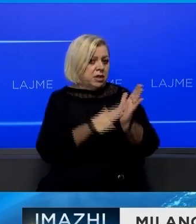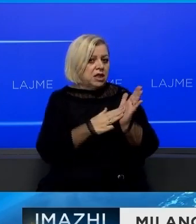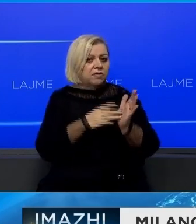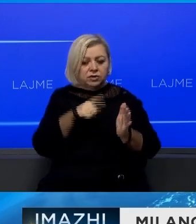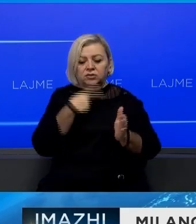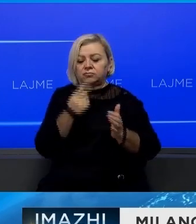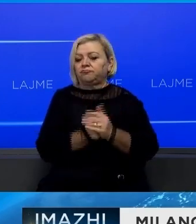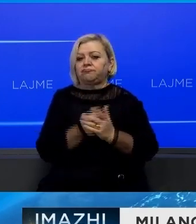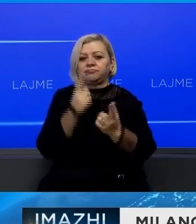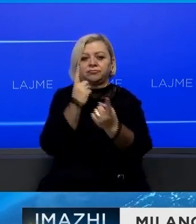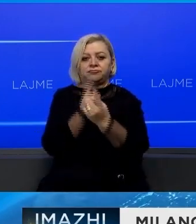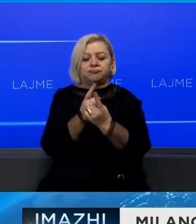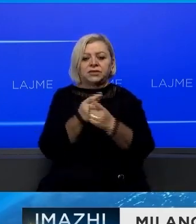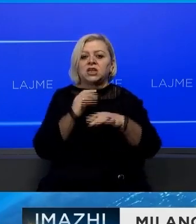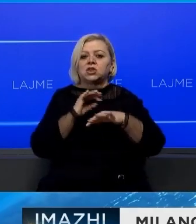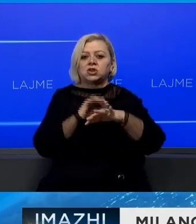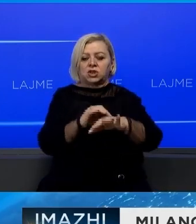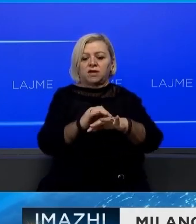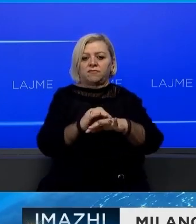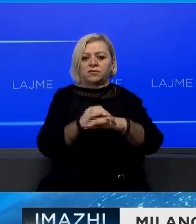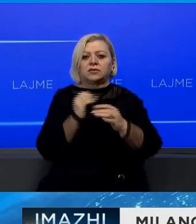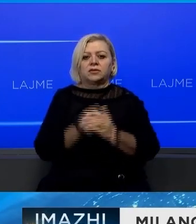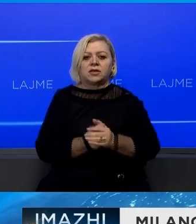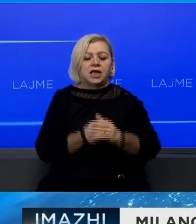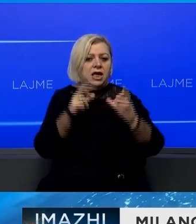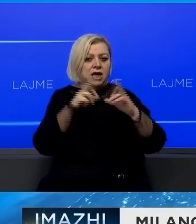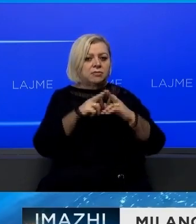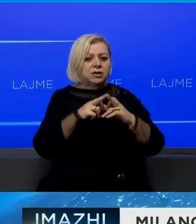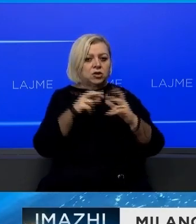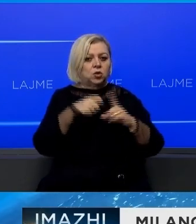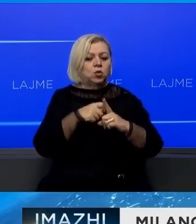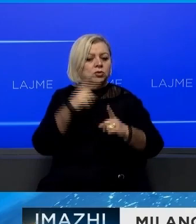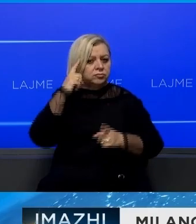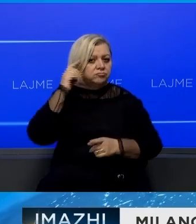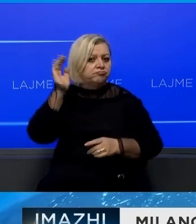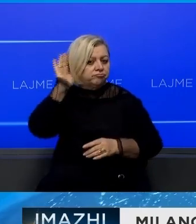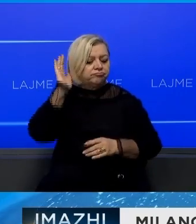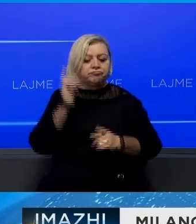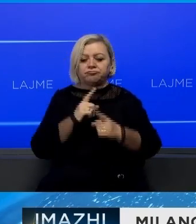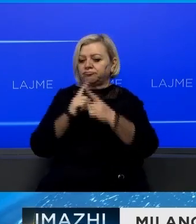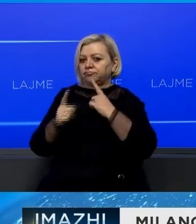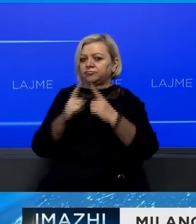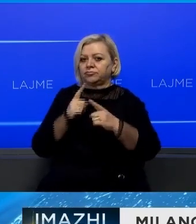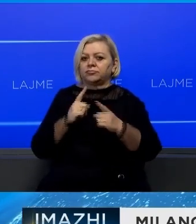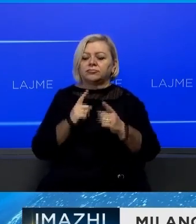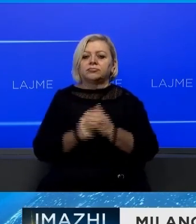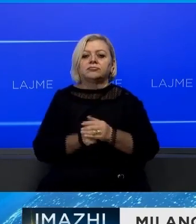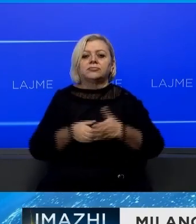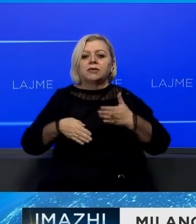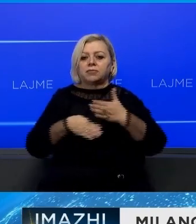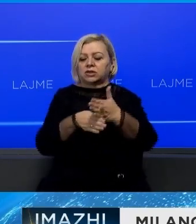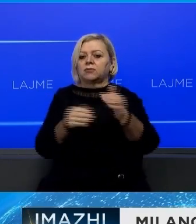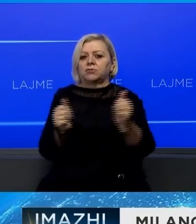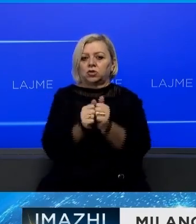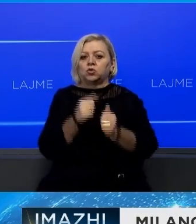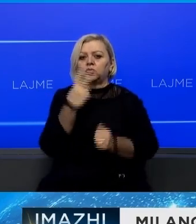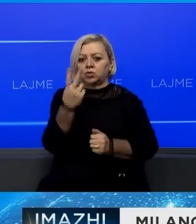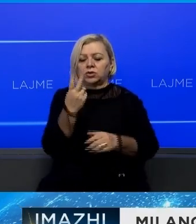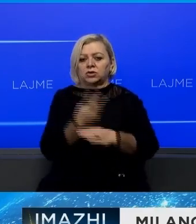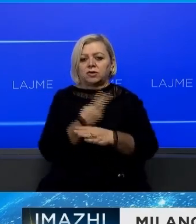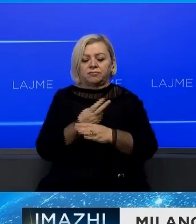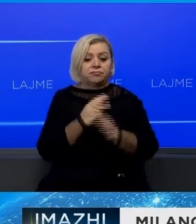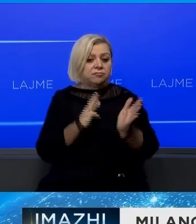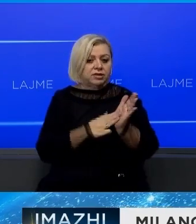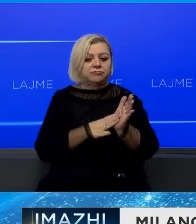nuk e la pa takuar edhe shefin e ekzekutivit Albin Kurti, që gjithashtu diskutuan për bashkëpunimin me dy shteteve. Milanović